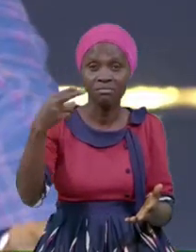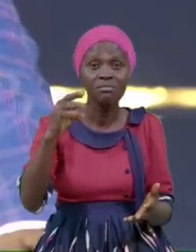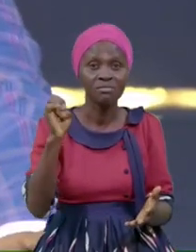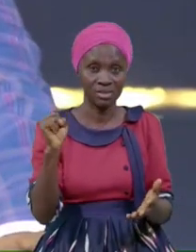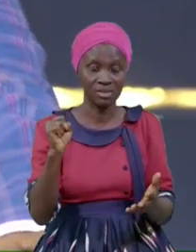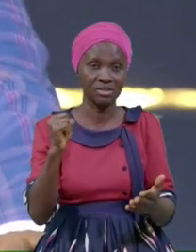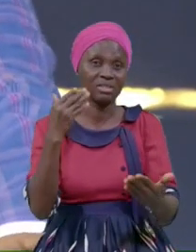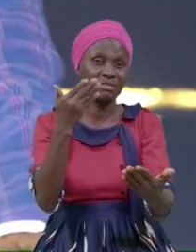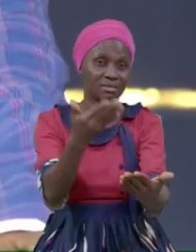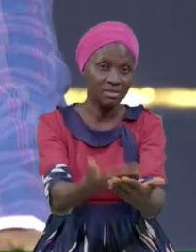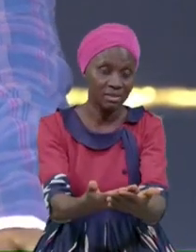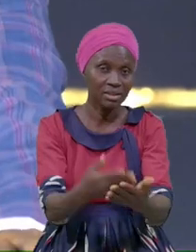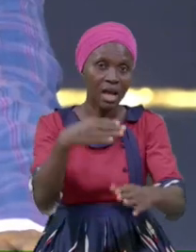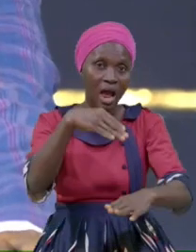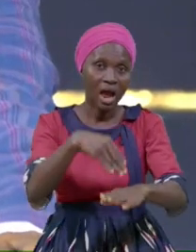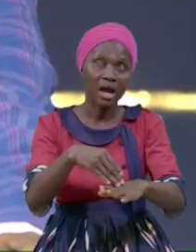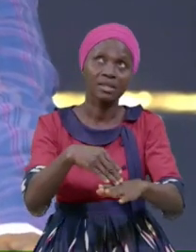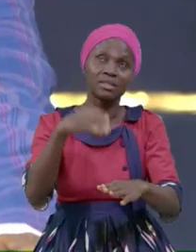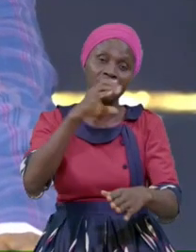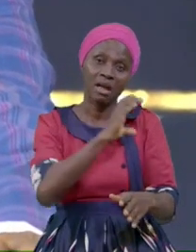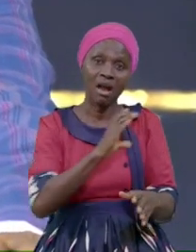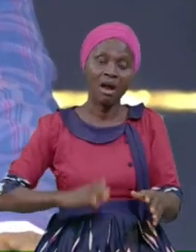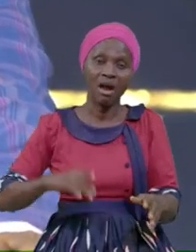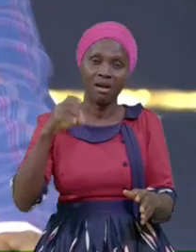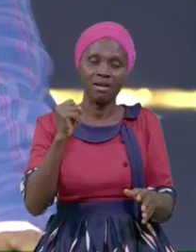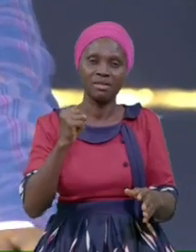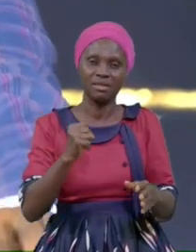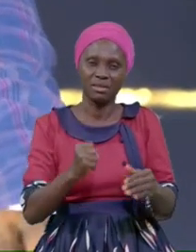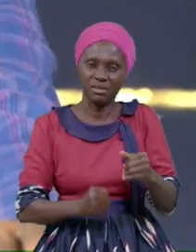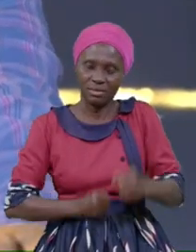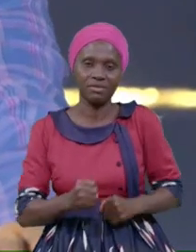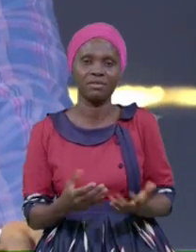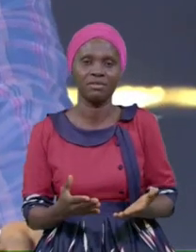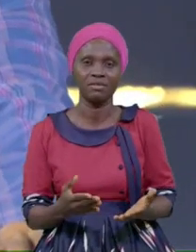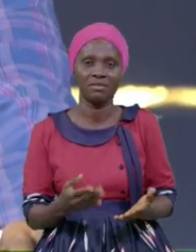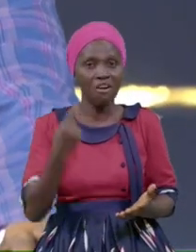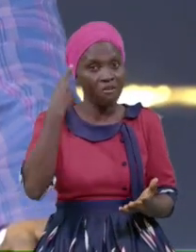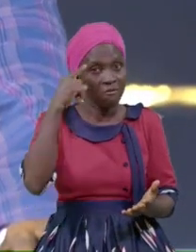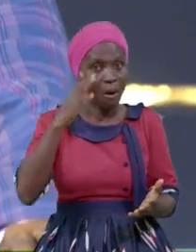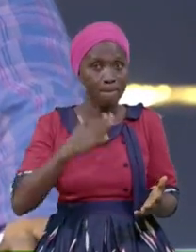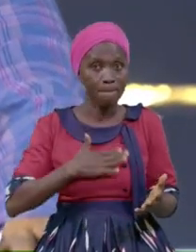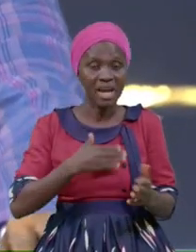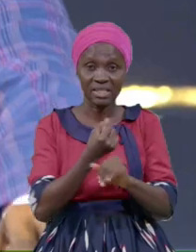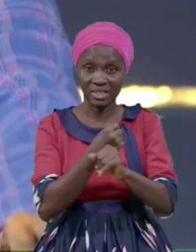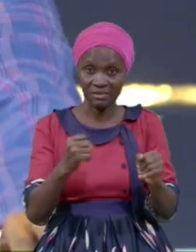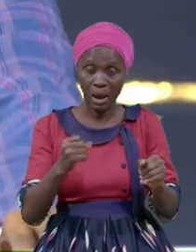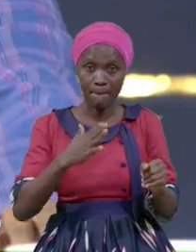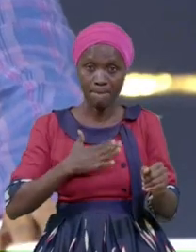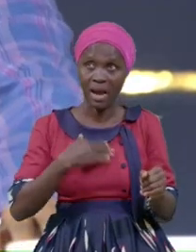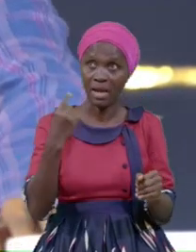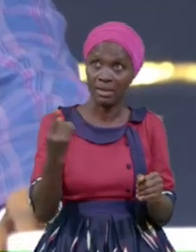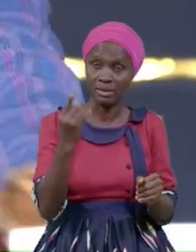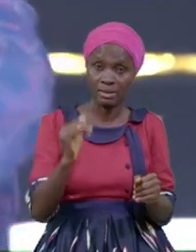tout payé pour mon salut, pour ma vie éternelle, pour ma